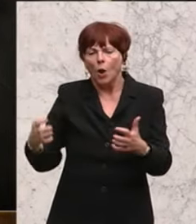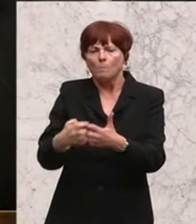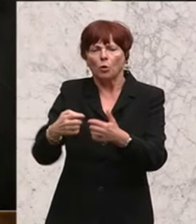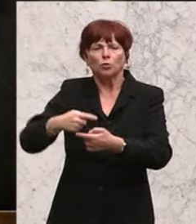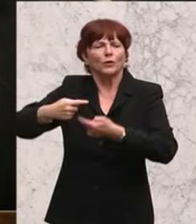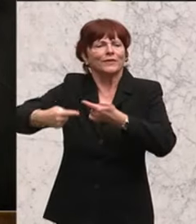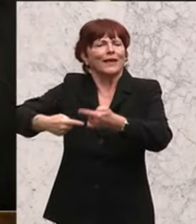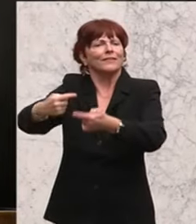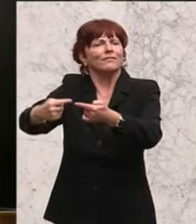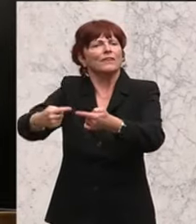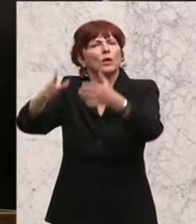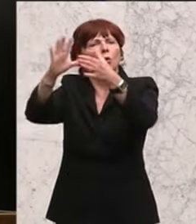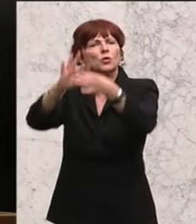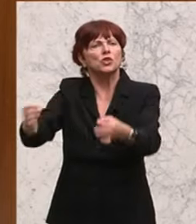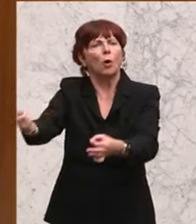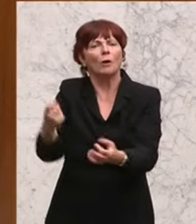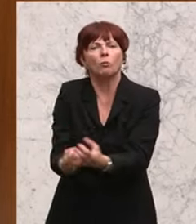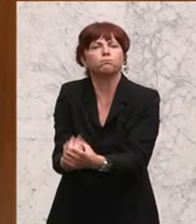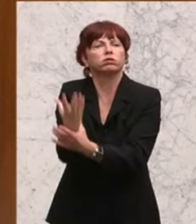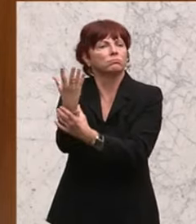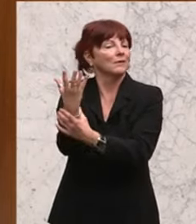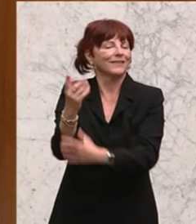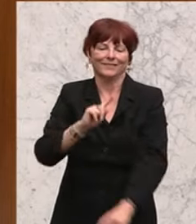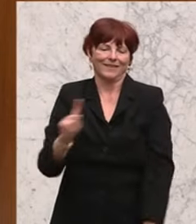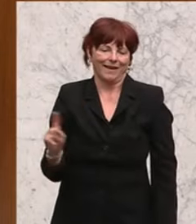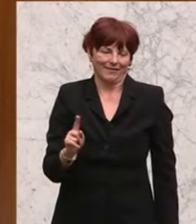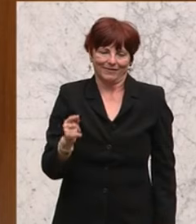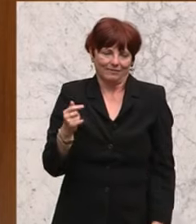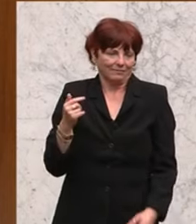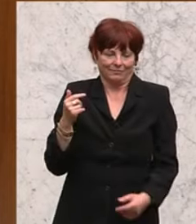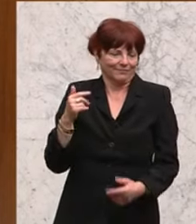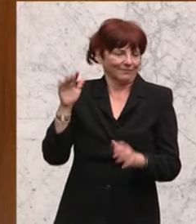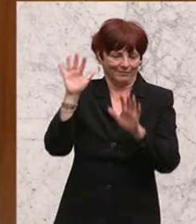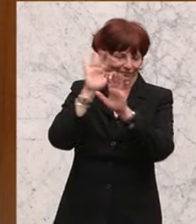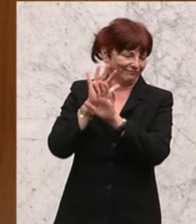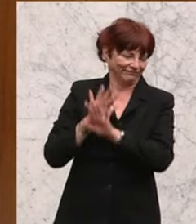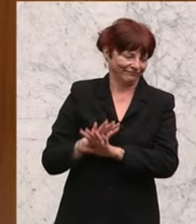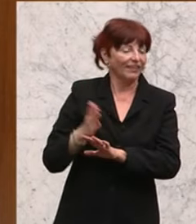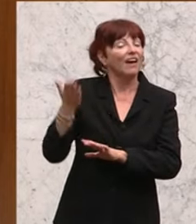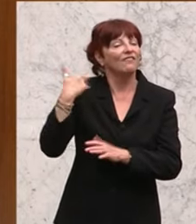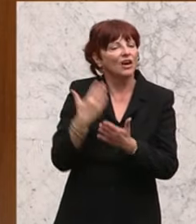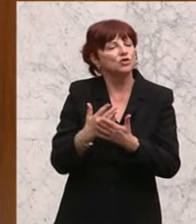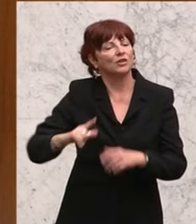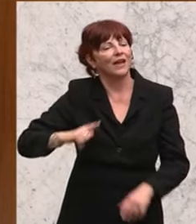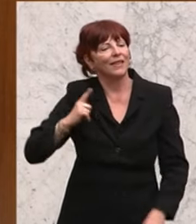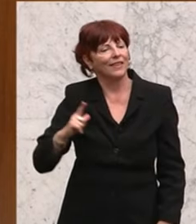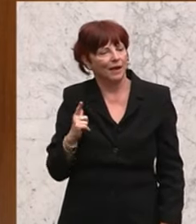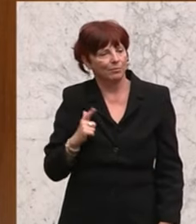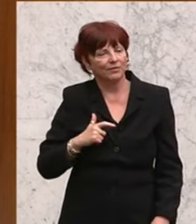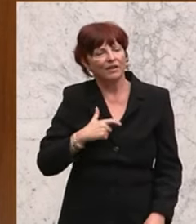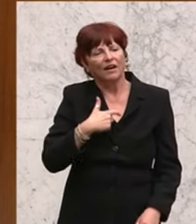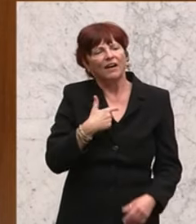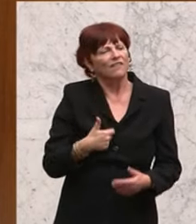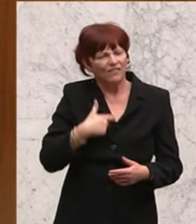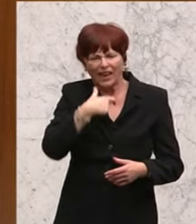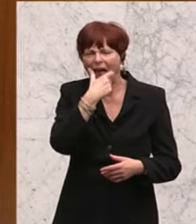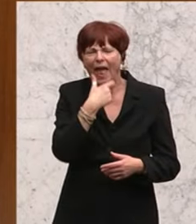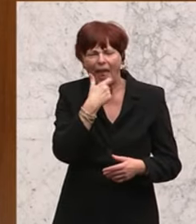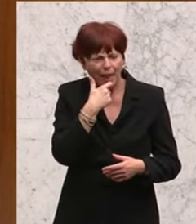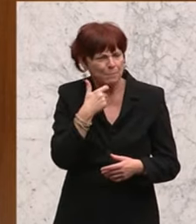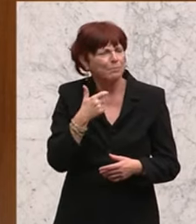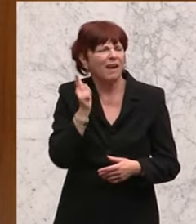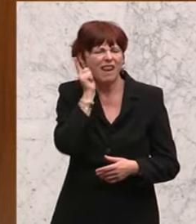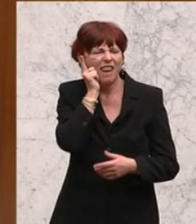entstehen, natürlich eine völlige Illusion ist. Wir haben das erlebt anhand des Paradebeispiels des Apple iPhones. Sie kennen vielleicht die